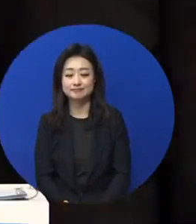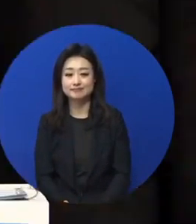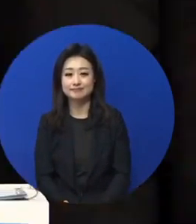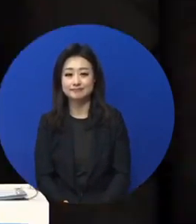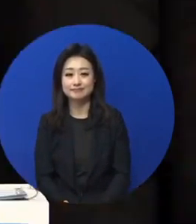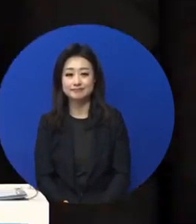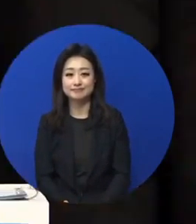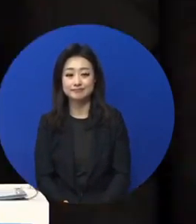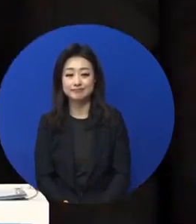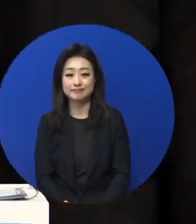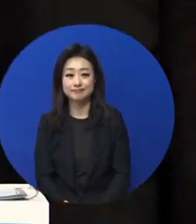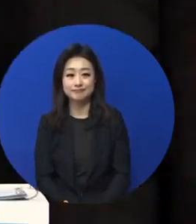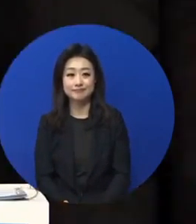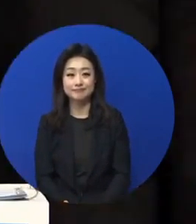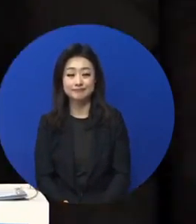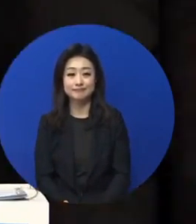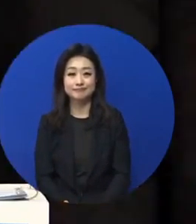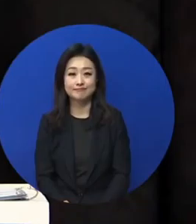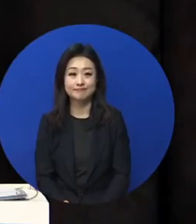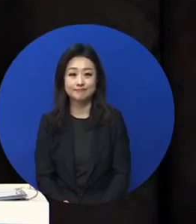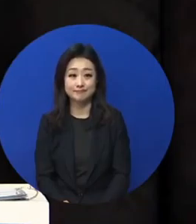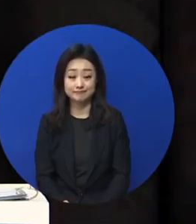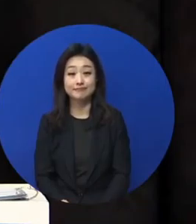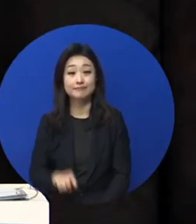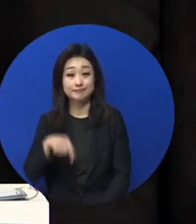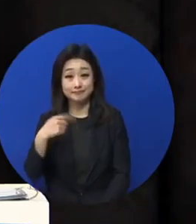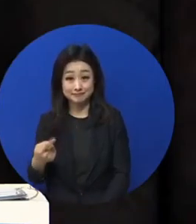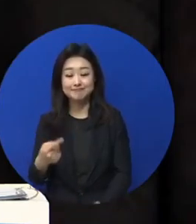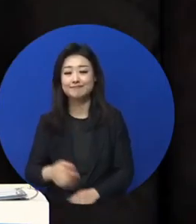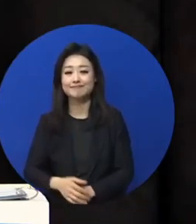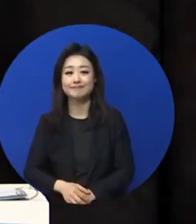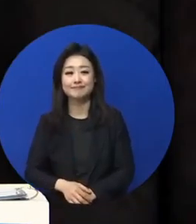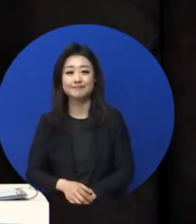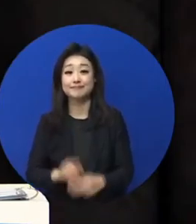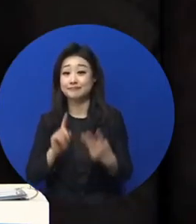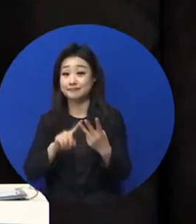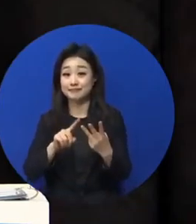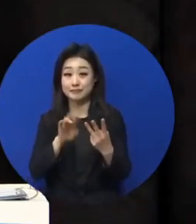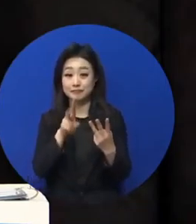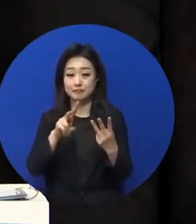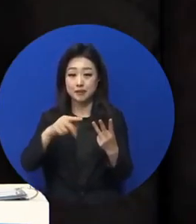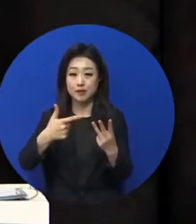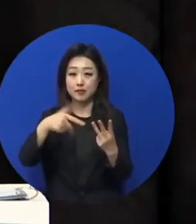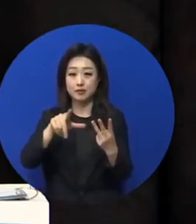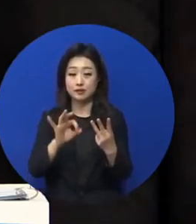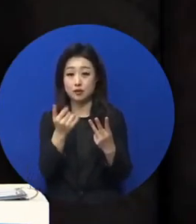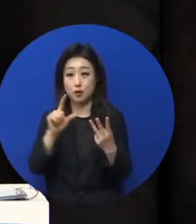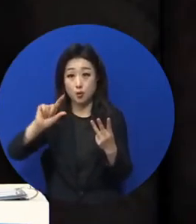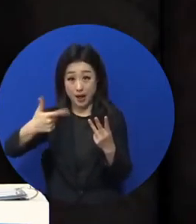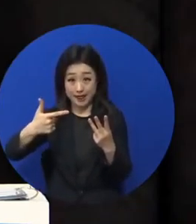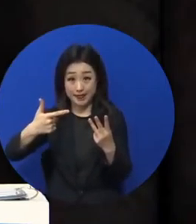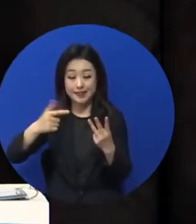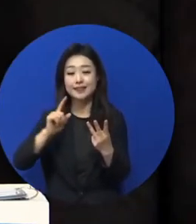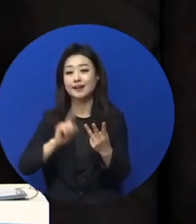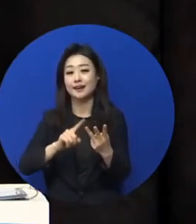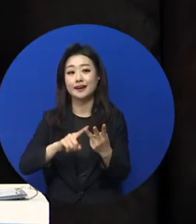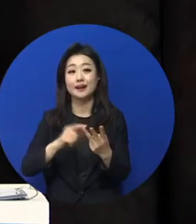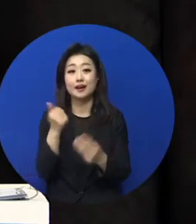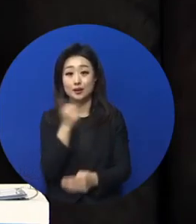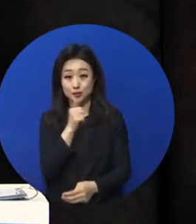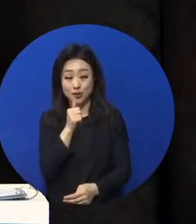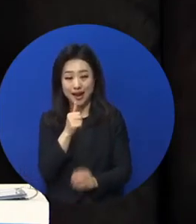네, 김영춘 후보였습니다. 소개 시간이었고요. 자, 마지막으로 변성환 부산시장 후보자 소개 시간입니다.